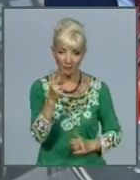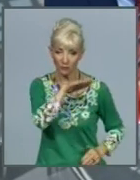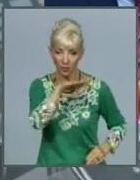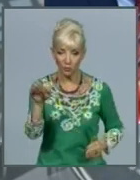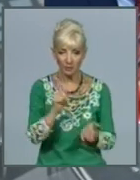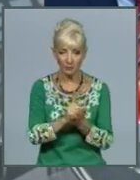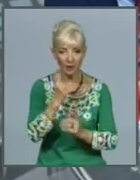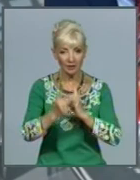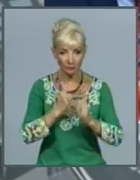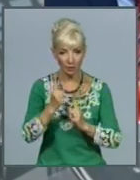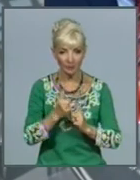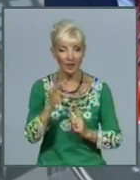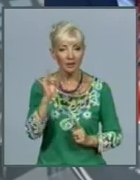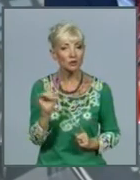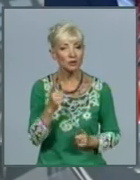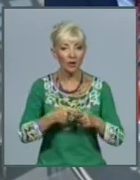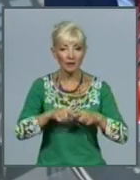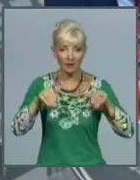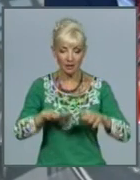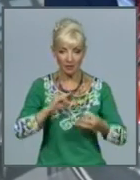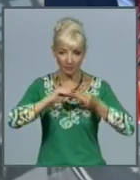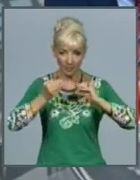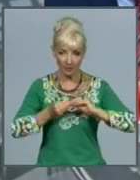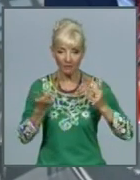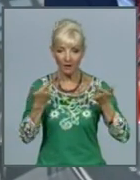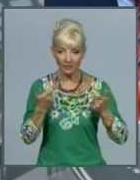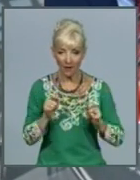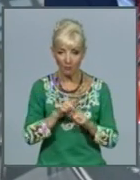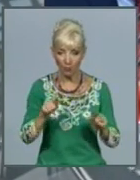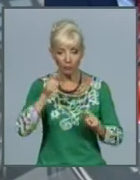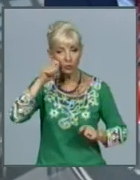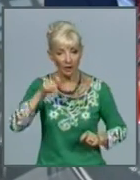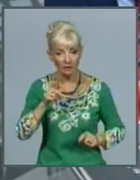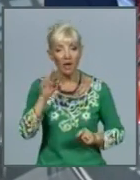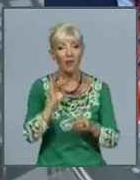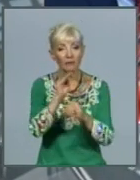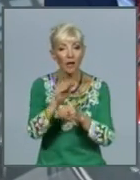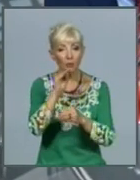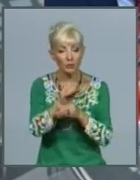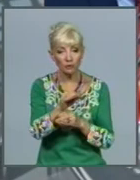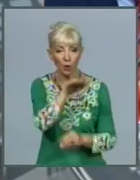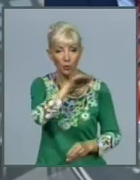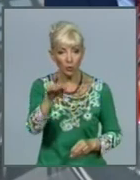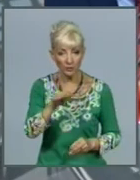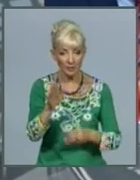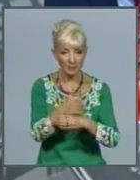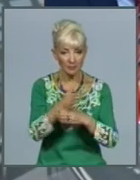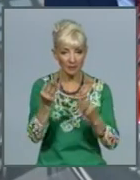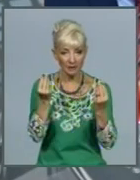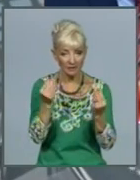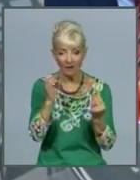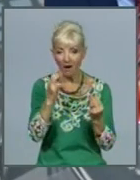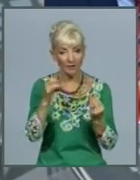і що це вирішить проблему депопуляції в Україні. Адже накопичувальний рівень – перерозподіл грошей, а не створення нових